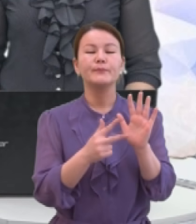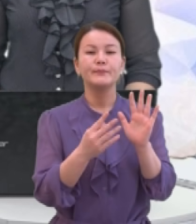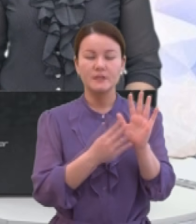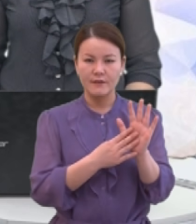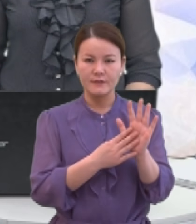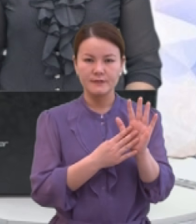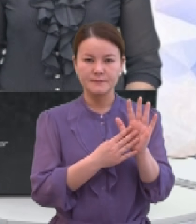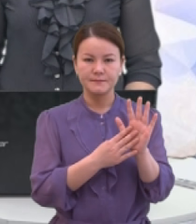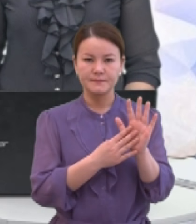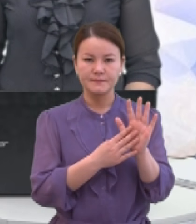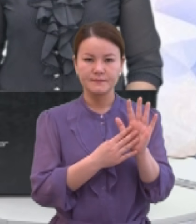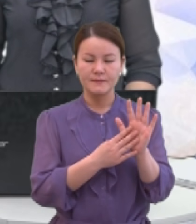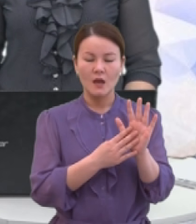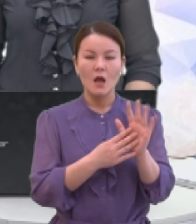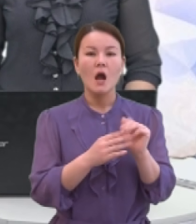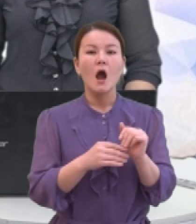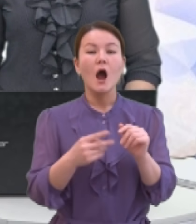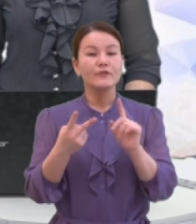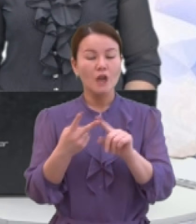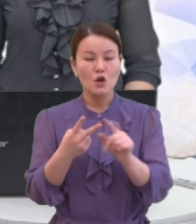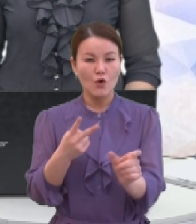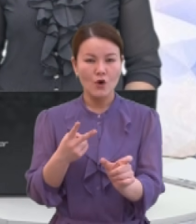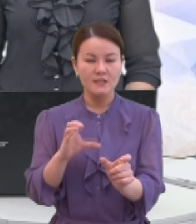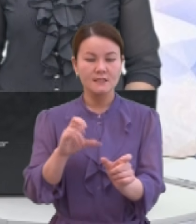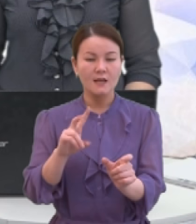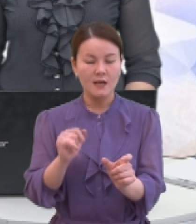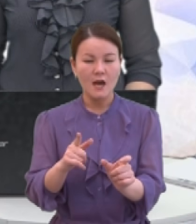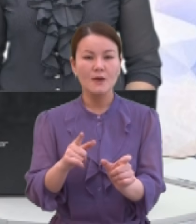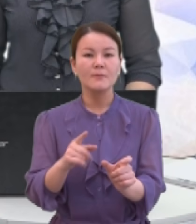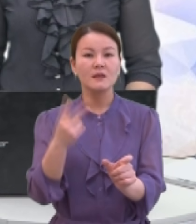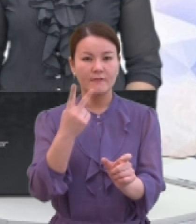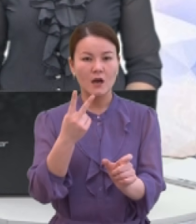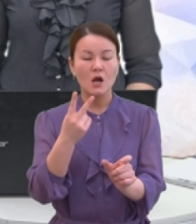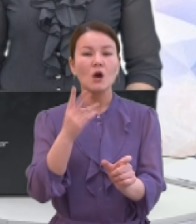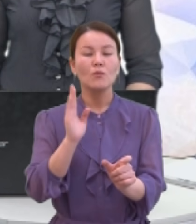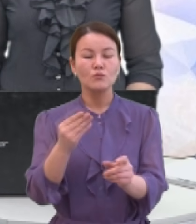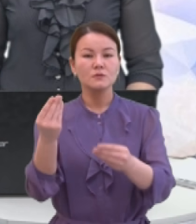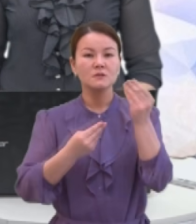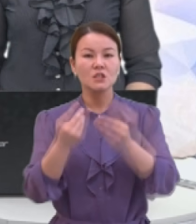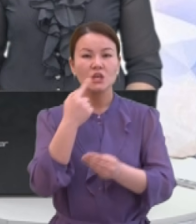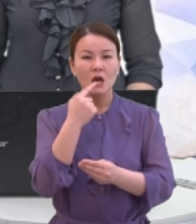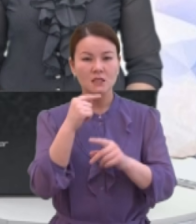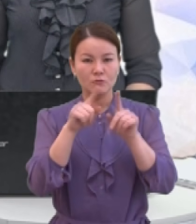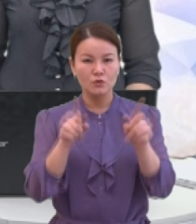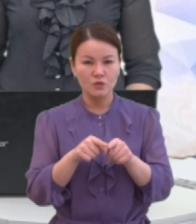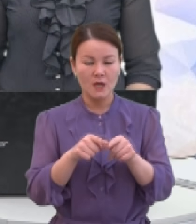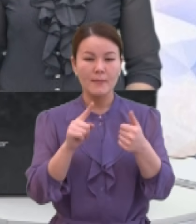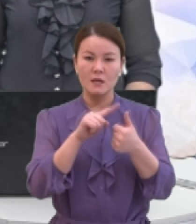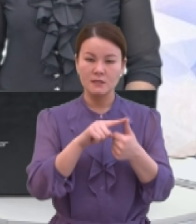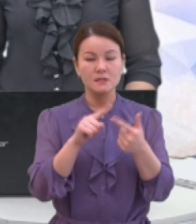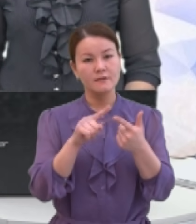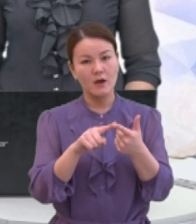123456789 второе слагаемое 2 изображаю красными кружками 12